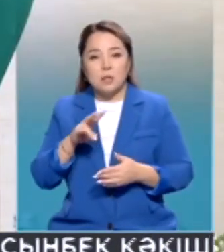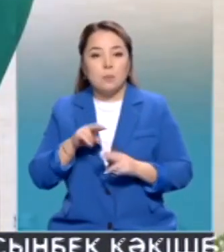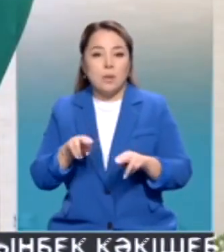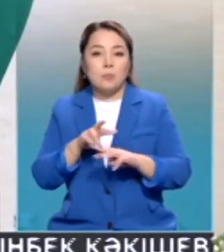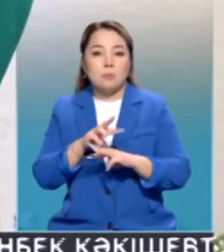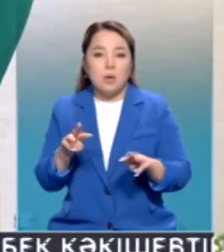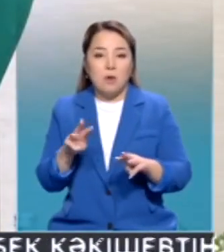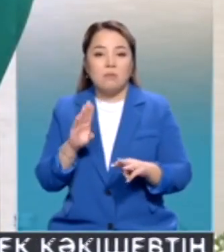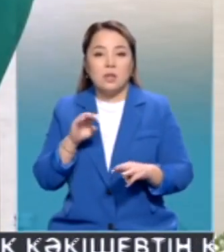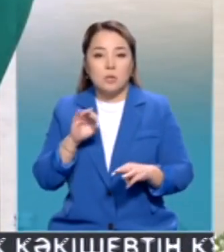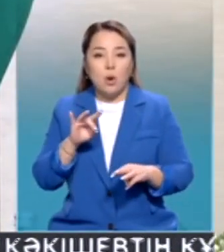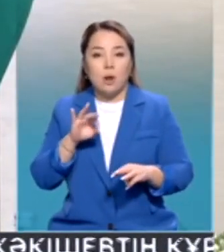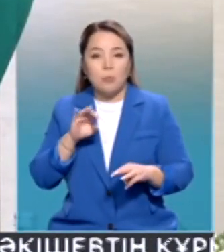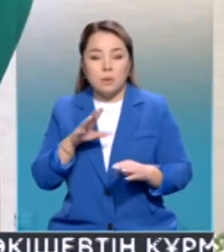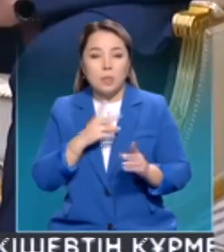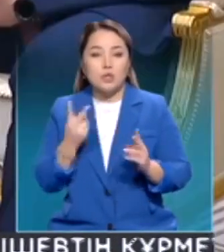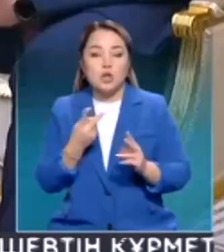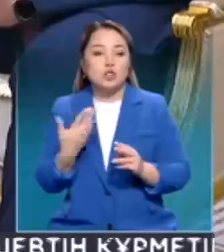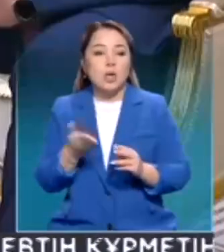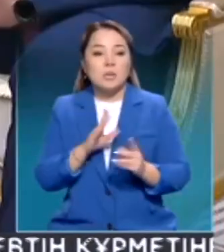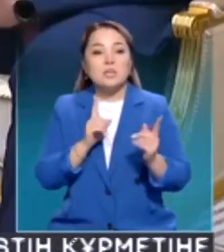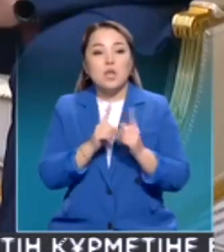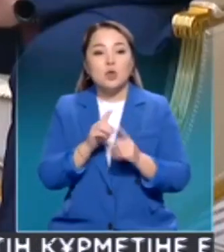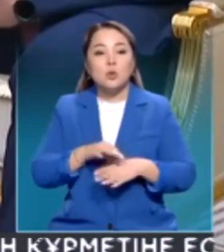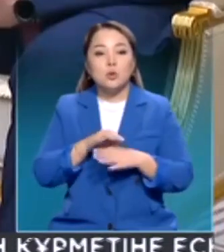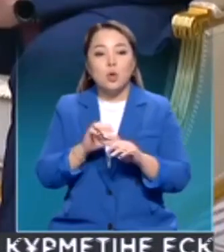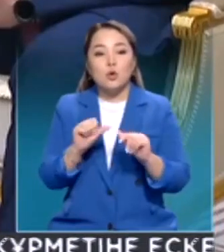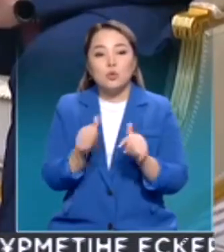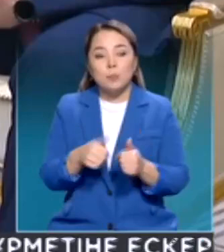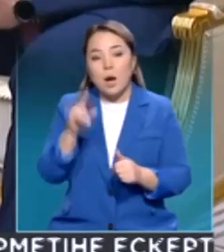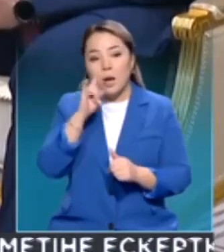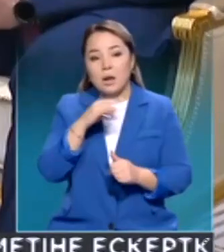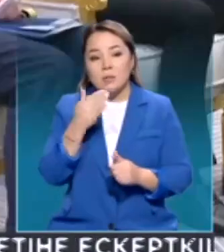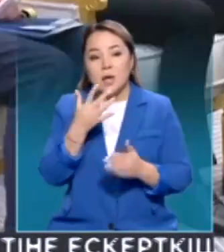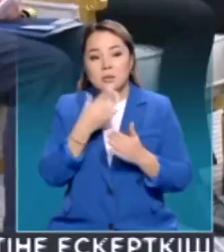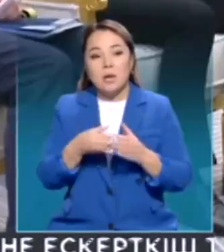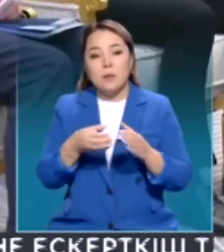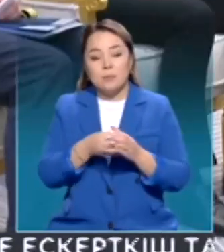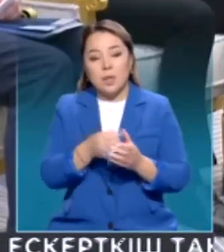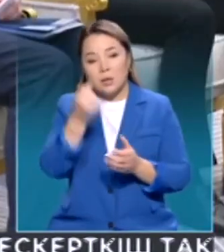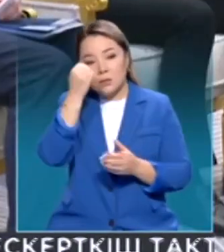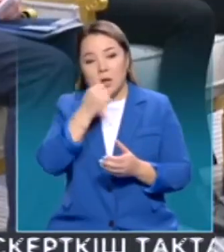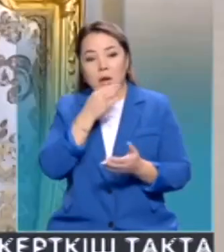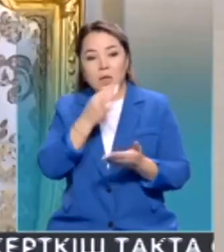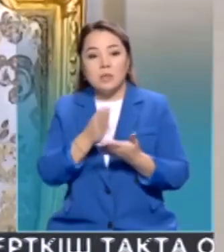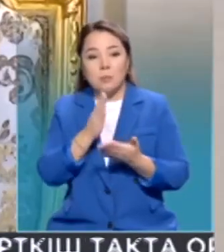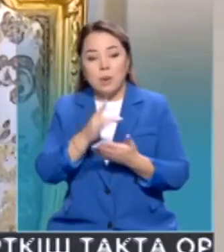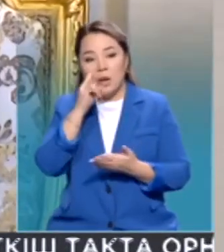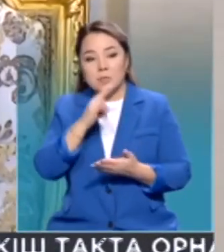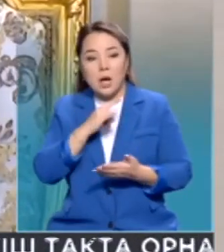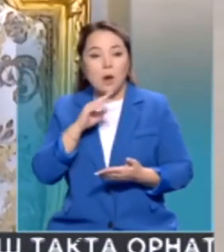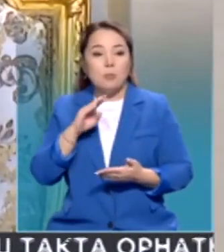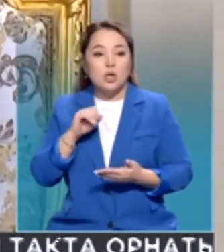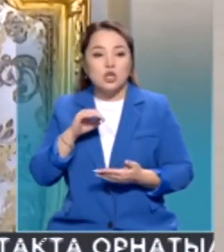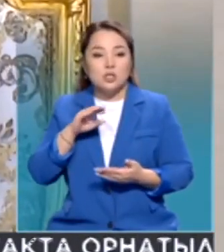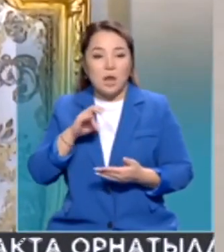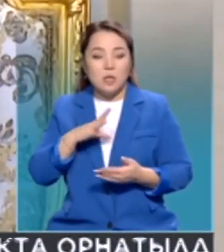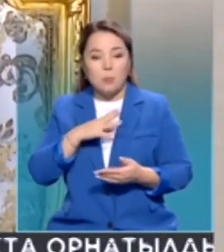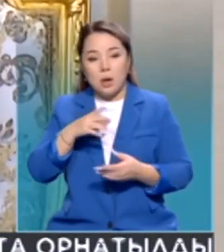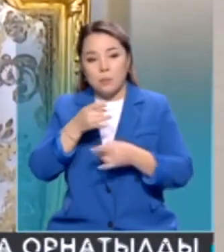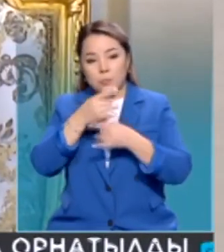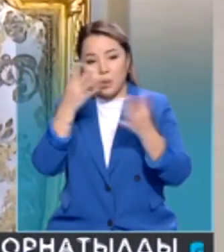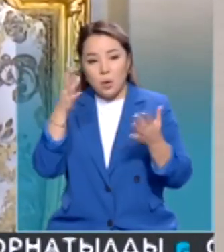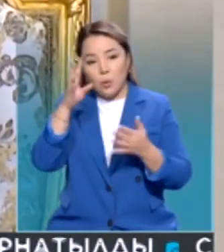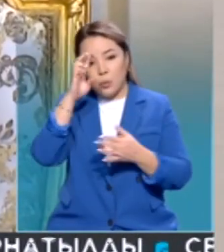премьер-министрі Виктор Орбан екіжақты кездесуді ұйымдастырған үшін Қазақстан тарапына алғыс айтты. Кездесуде Қазақстан мен Мажарстан арасындағы